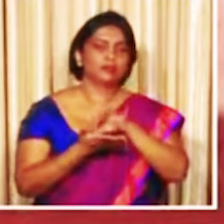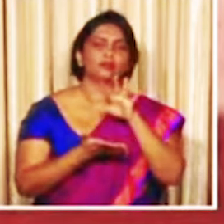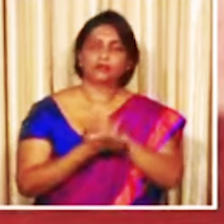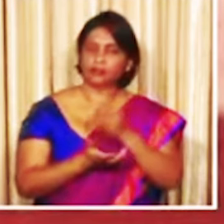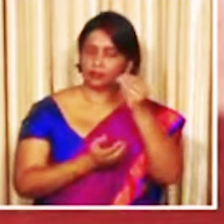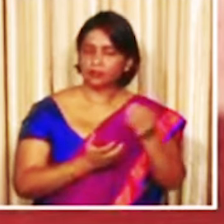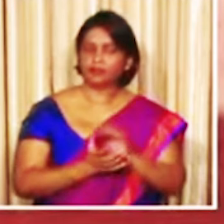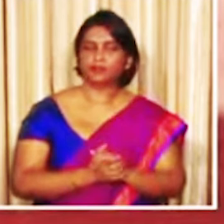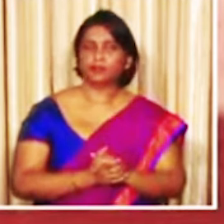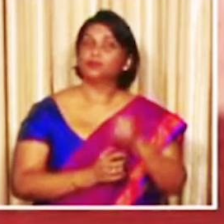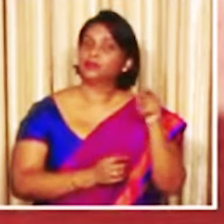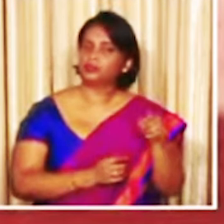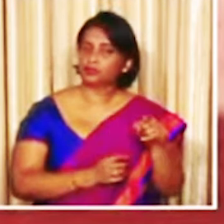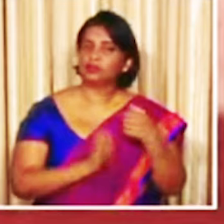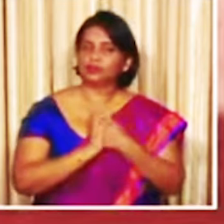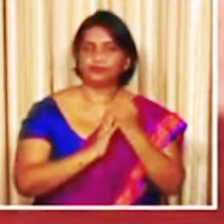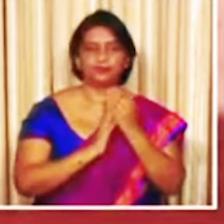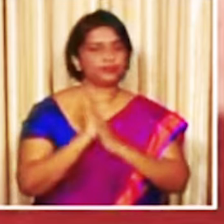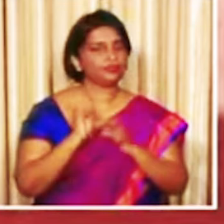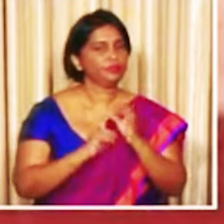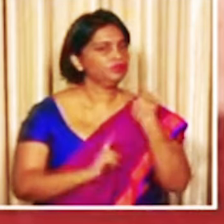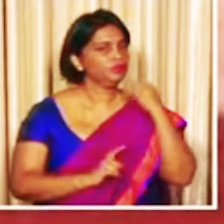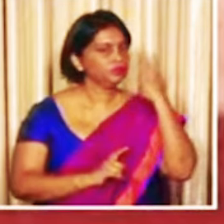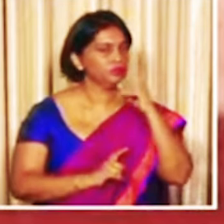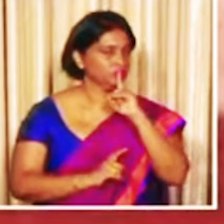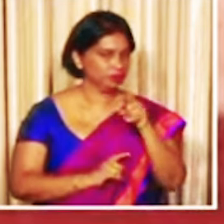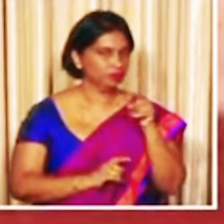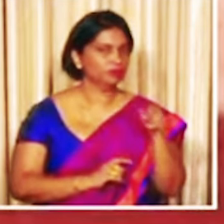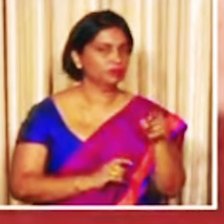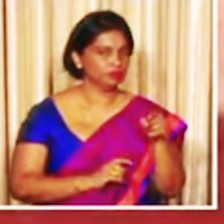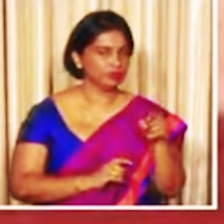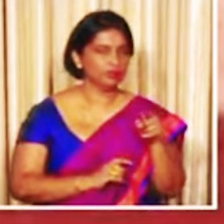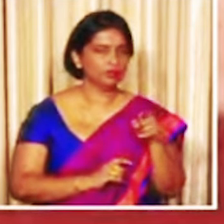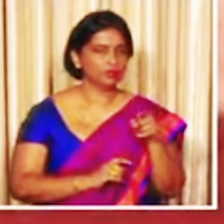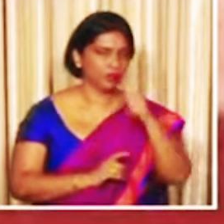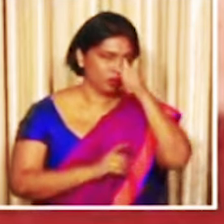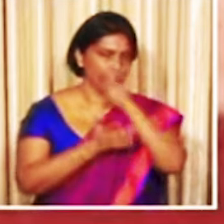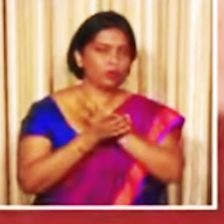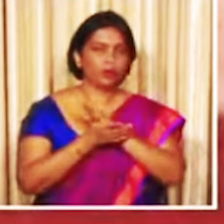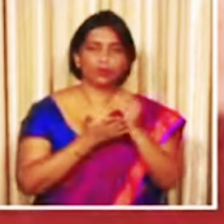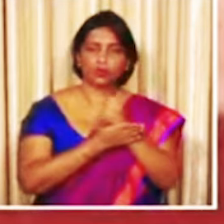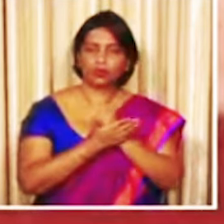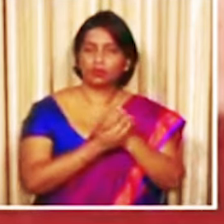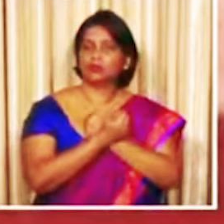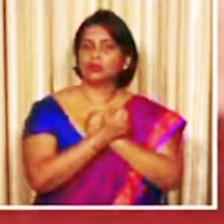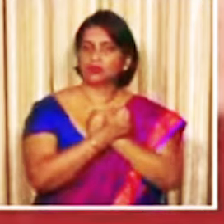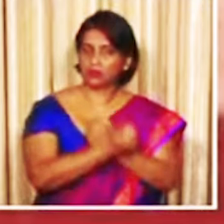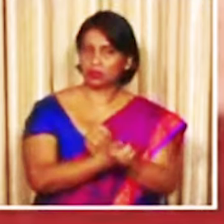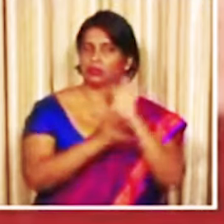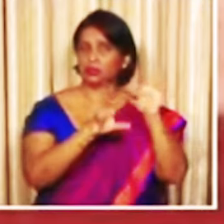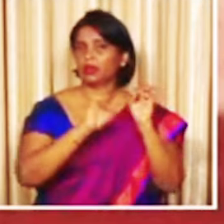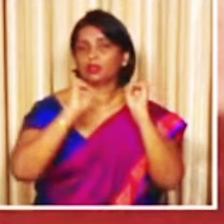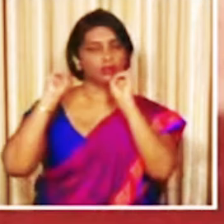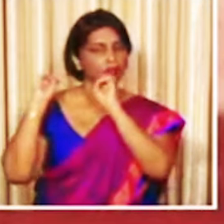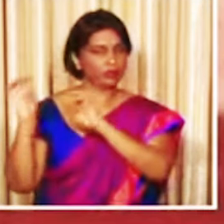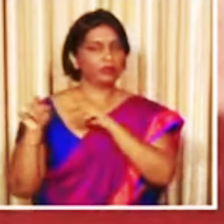දුන්නා. මේකෙදී මුල්ලාසන උඩට ගරු මන්ත්‍රීතුමිය විශේෂයෙන් සිහිපත් කරන්න ඕනේ කොරණට සමස්ත මුළු බන්ධනාගාරයේම රැගෙන යාම සඳහා